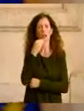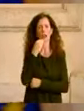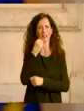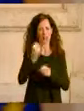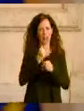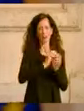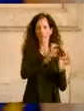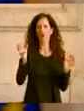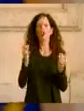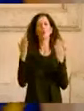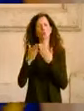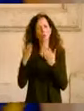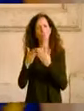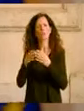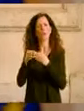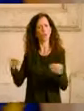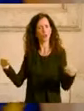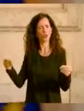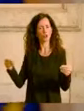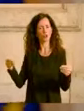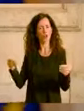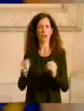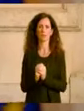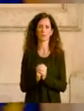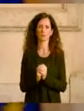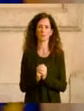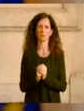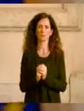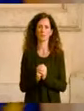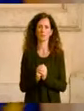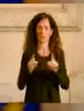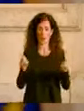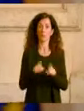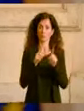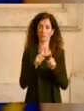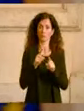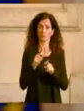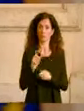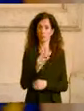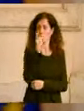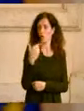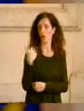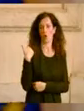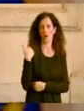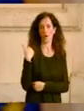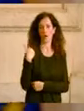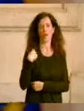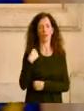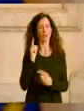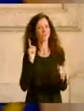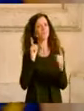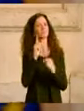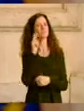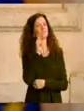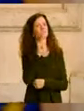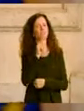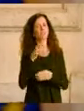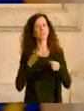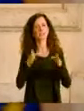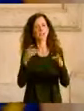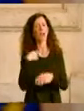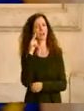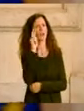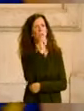studi professionali. Nei giorni scorsi ho letto anch'io per strada, ho incrociato spesso un cartello